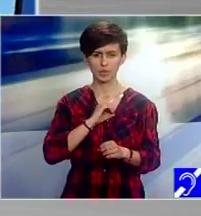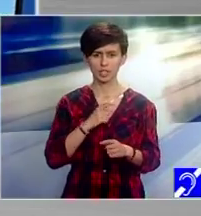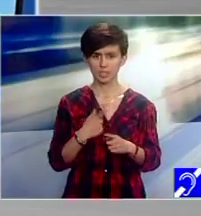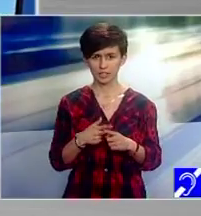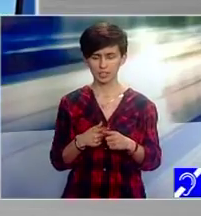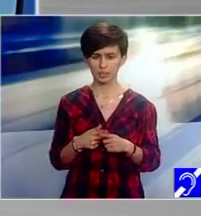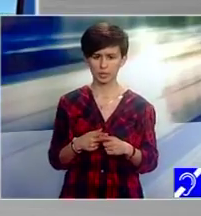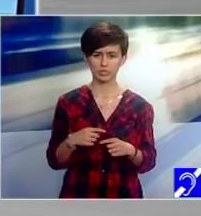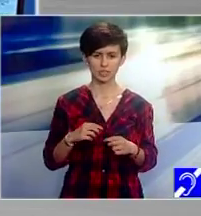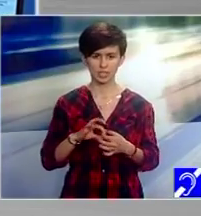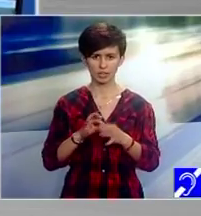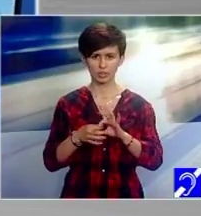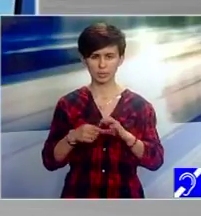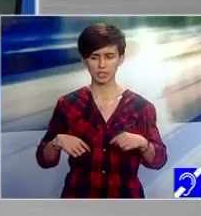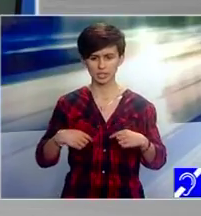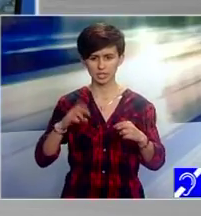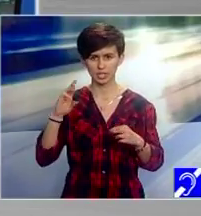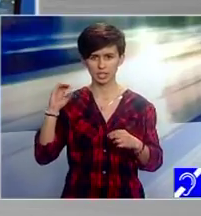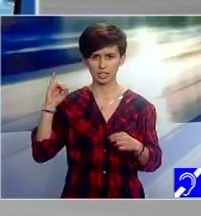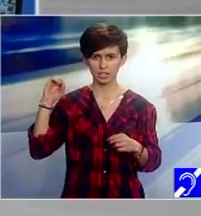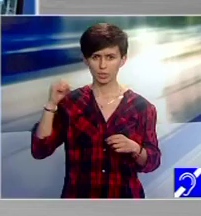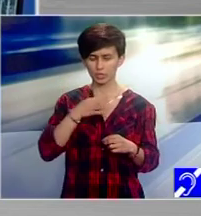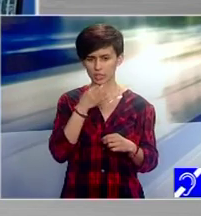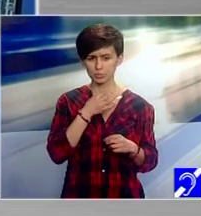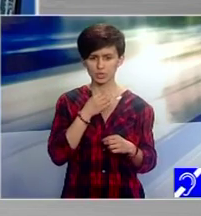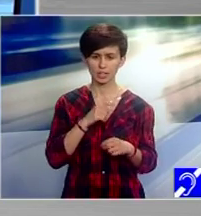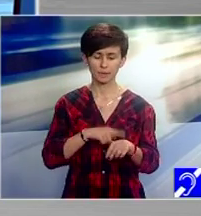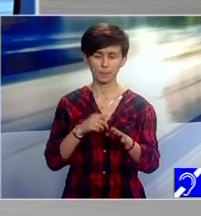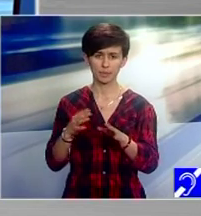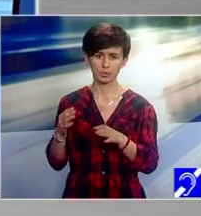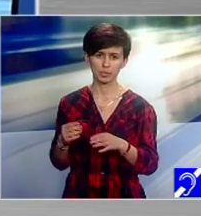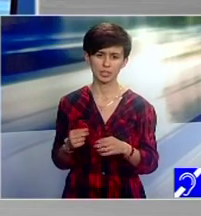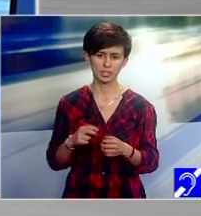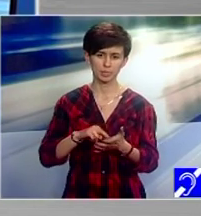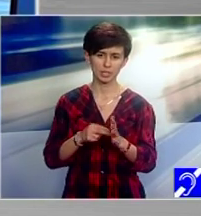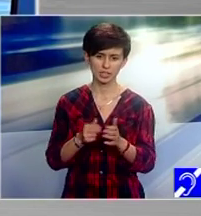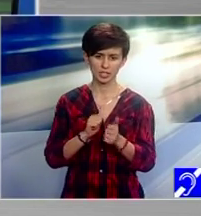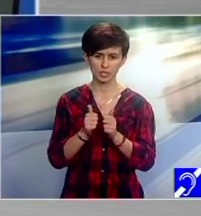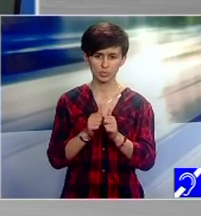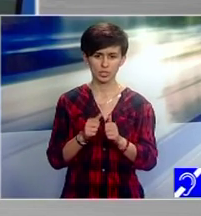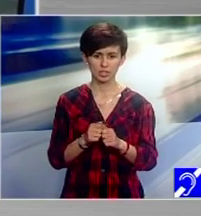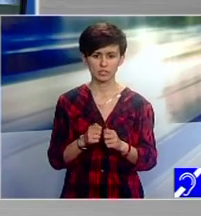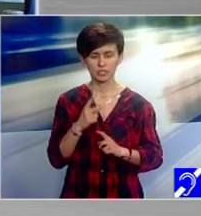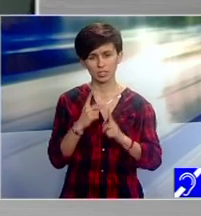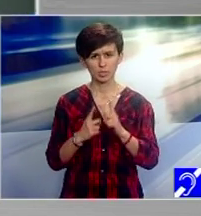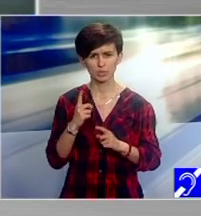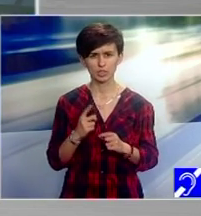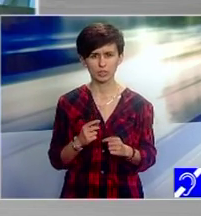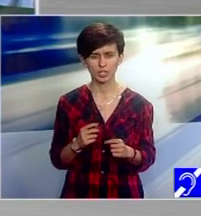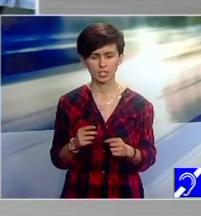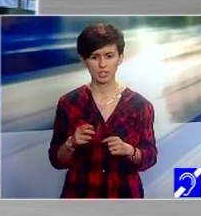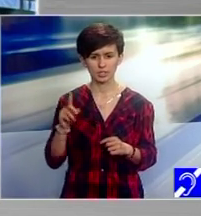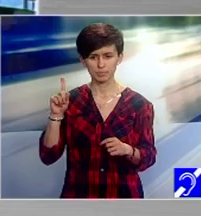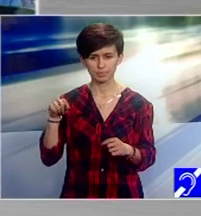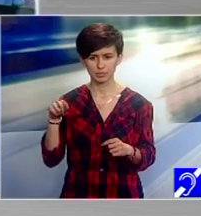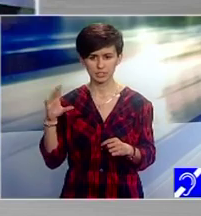de la Rio, îmi spunea că în momente de pregătire ale sportivului alături de lot, adesea stinge lumina, Diana, în sală,